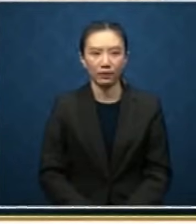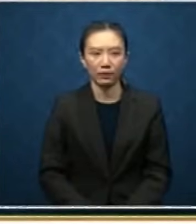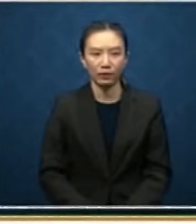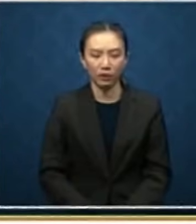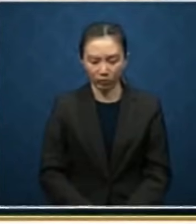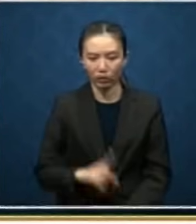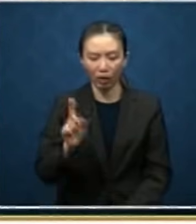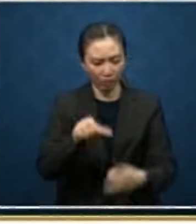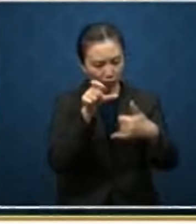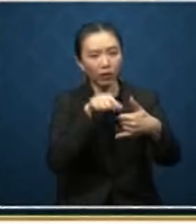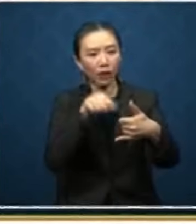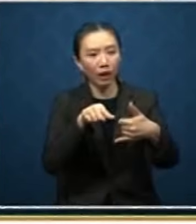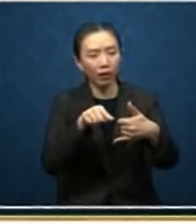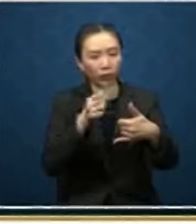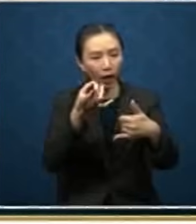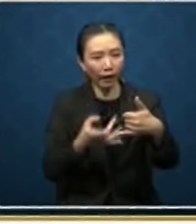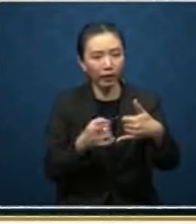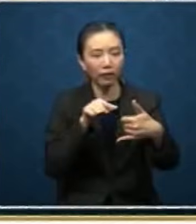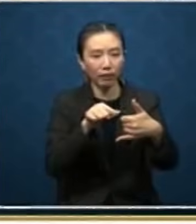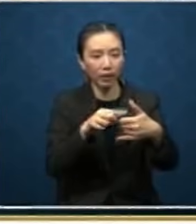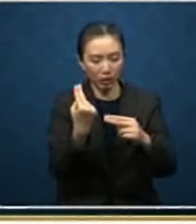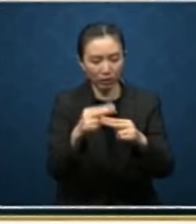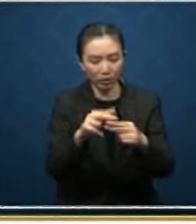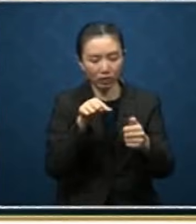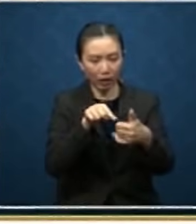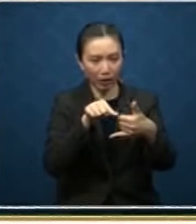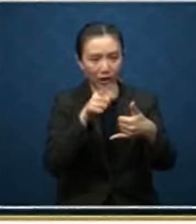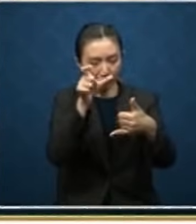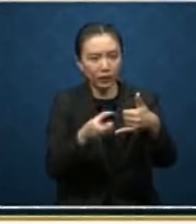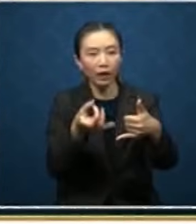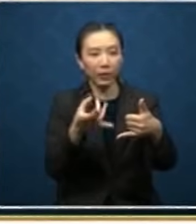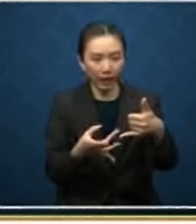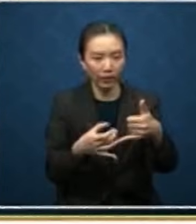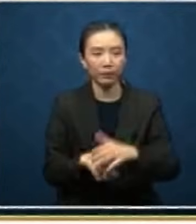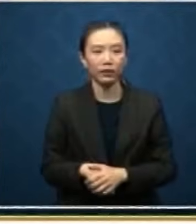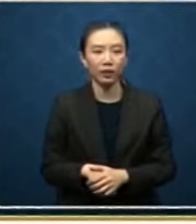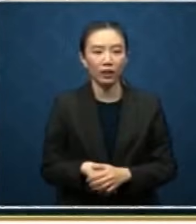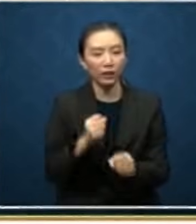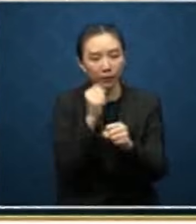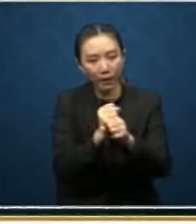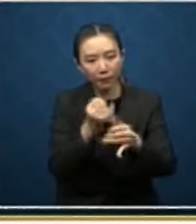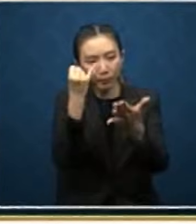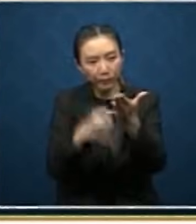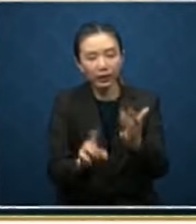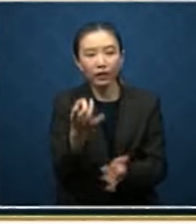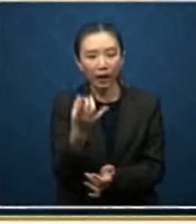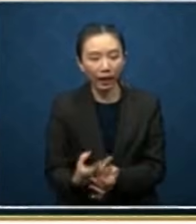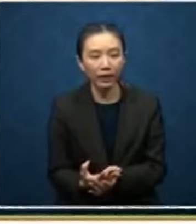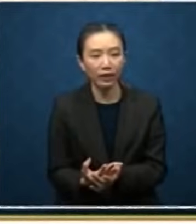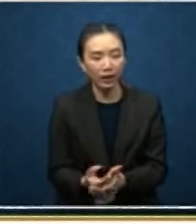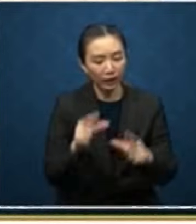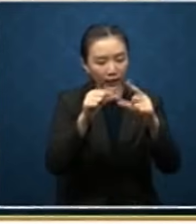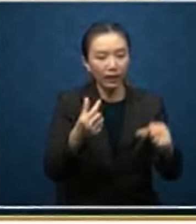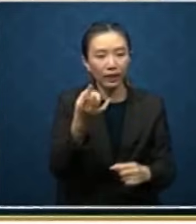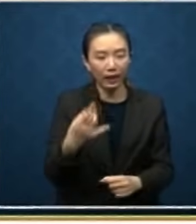ถูกที่ถูกทางเหมาะยิ่งกว่าเหมาะในการให้ผมไปปราบปรามผู้มีอิทธิพลเป็นบุญของผมเป็น